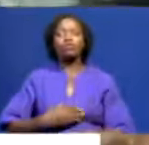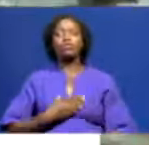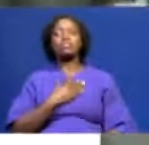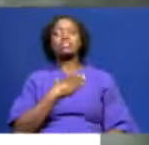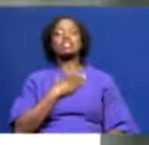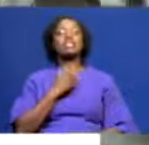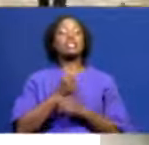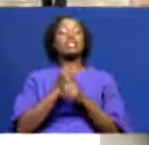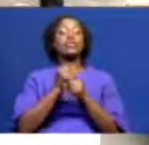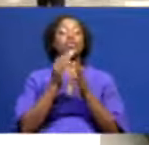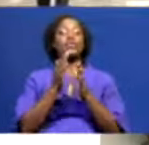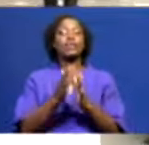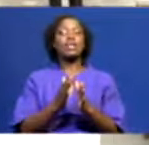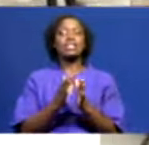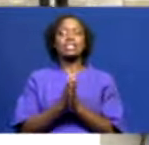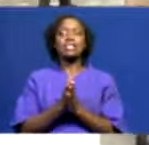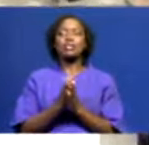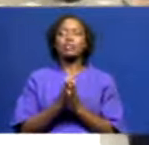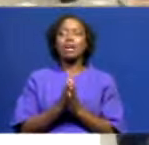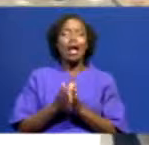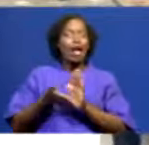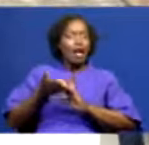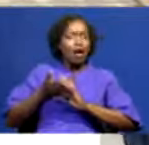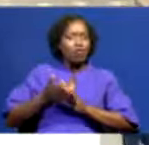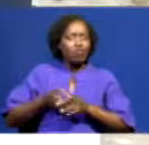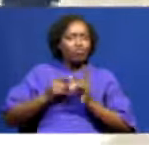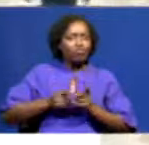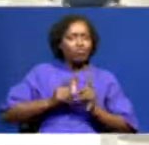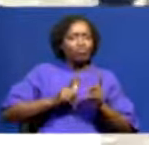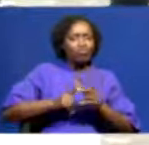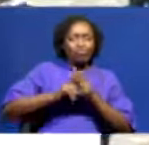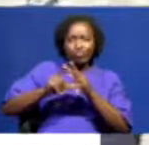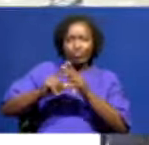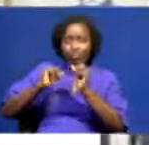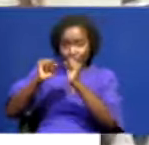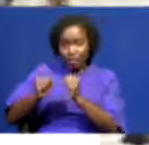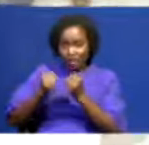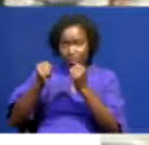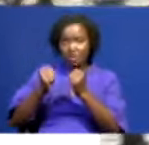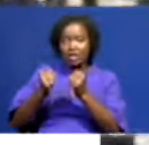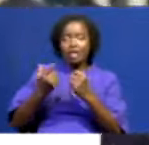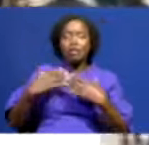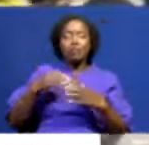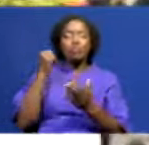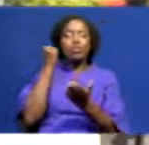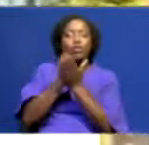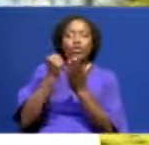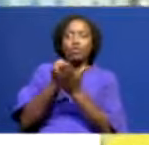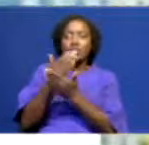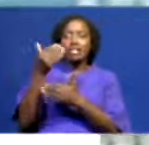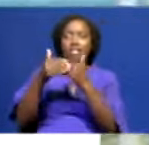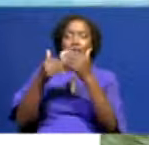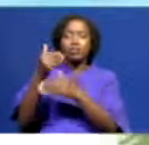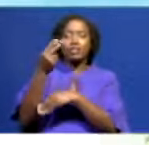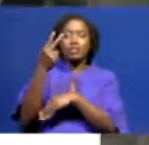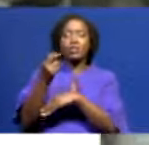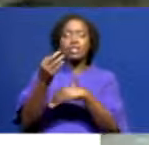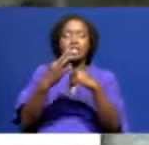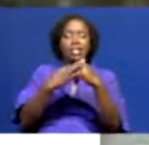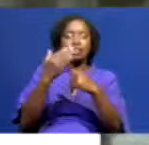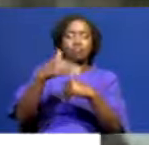na wafanyikazi, na ikawa kiguni ponye kwa kila mmoja. Watu waliokuwa maofisini kwenye jengo hilo la orofa